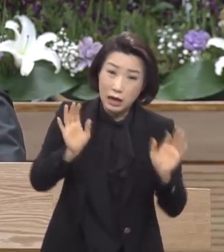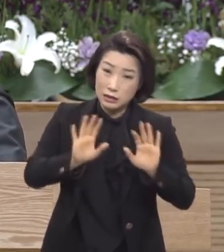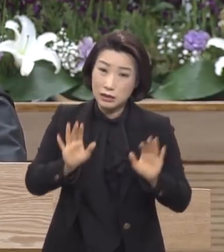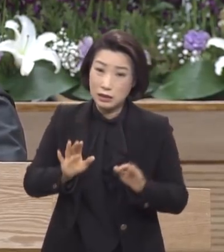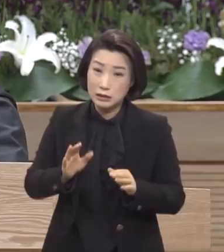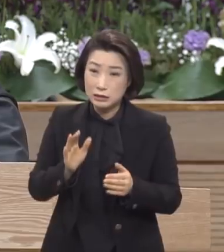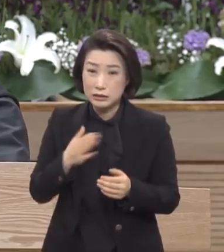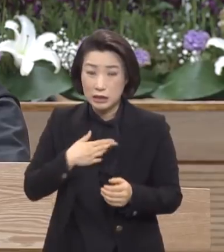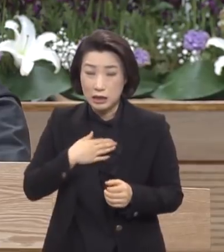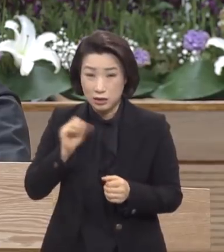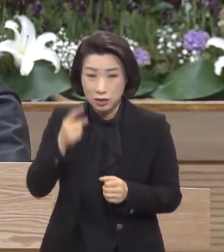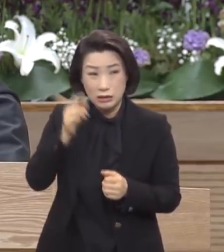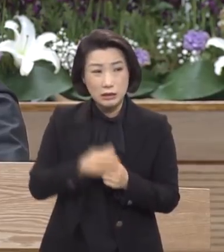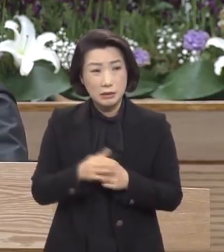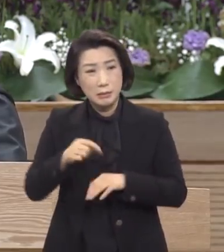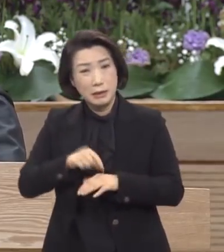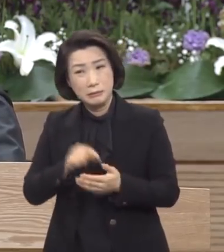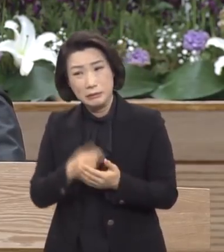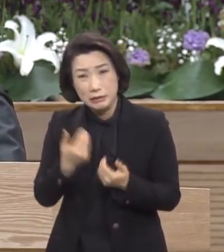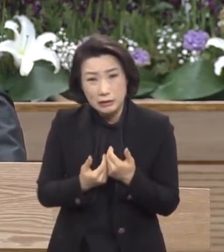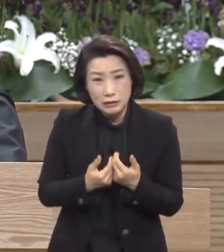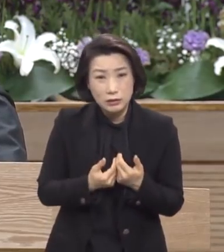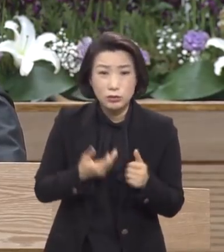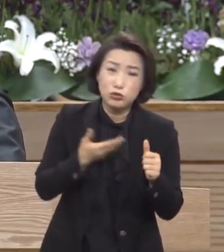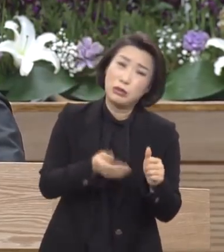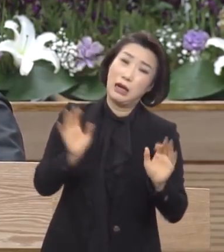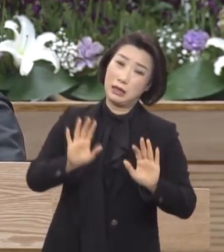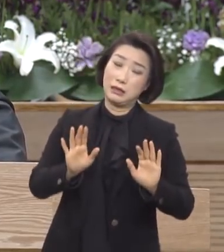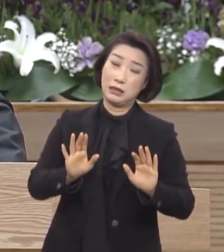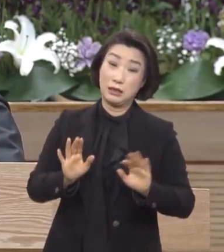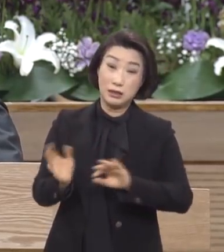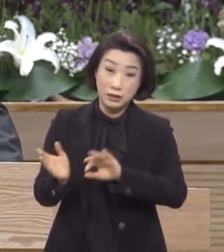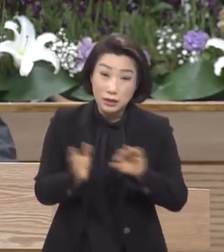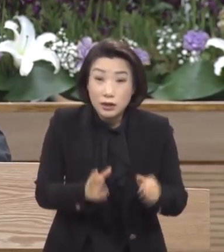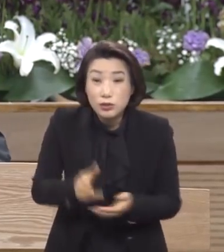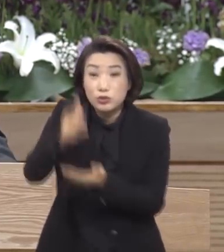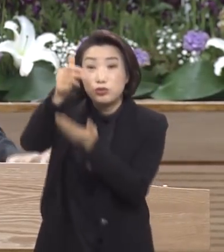때문에 서운하게 하지 않는다. 우리 주님이